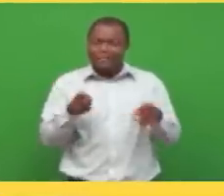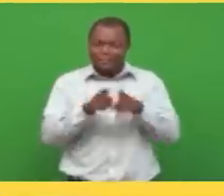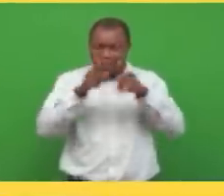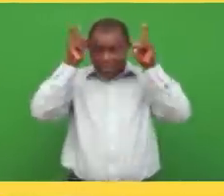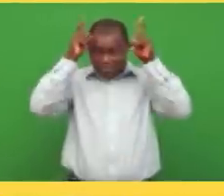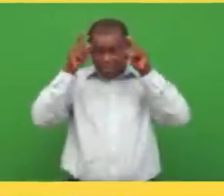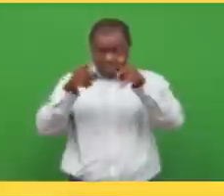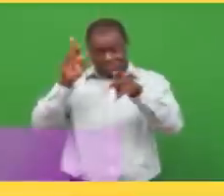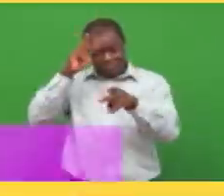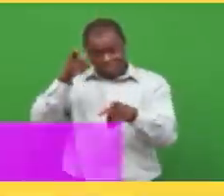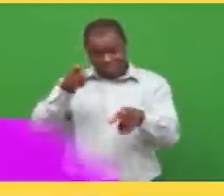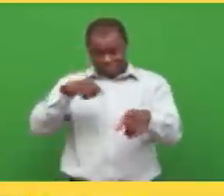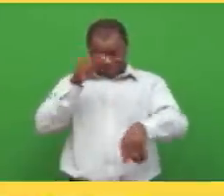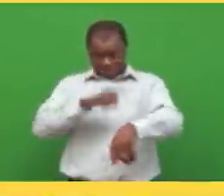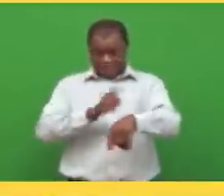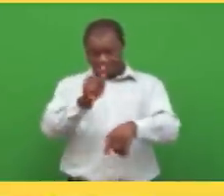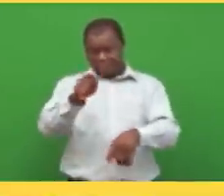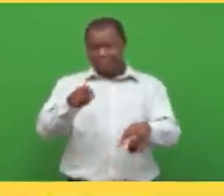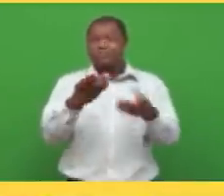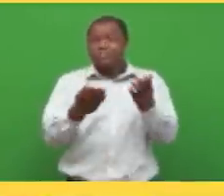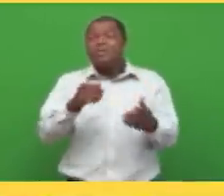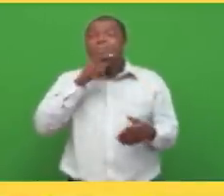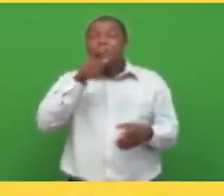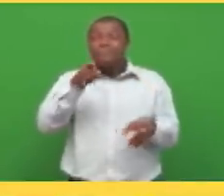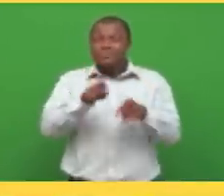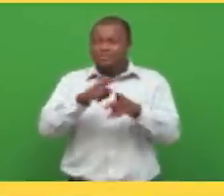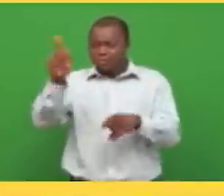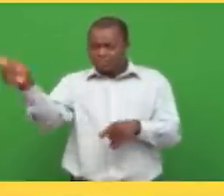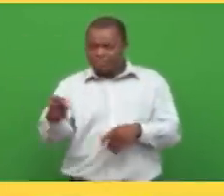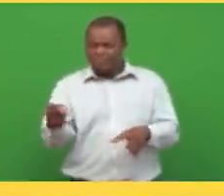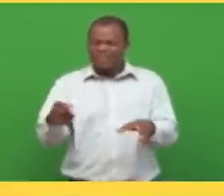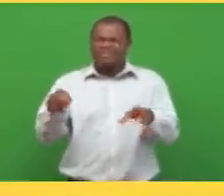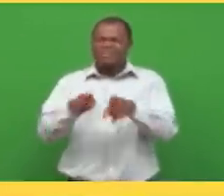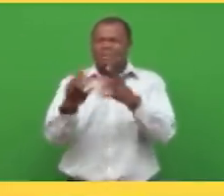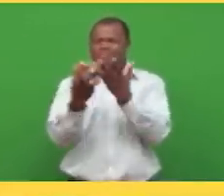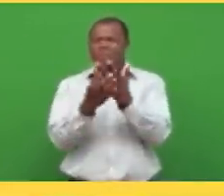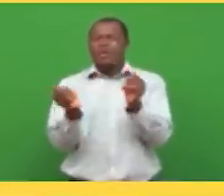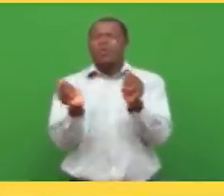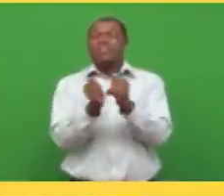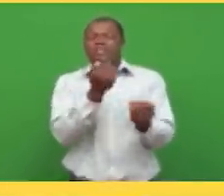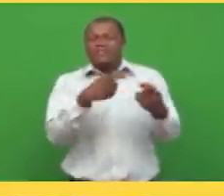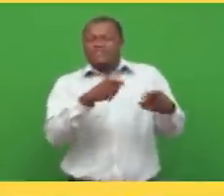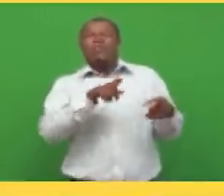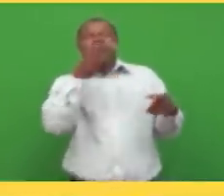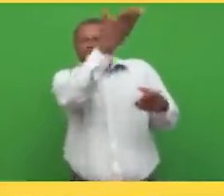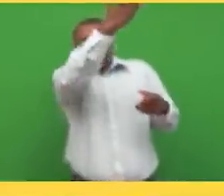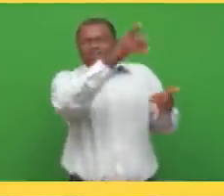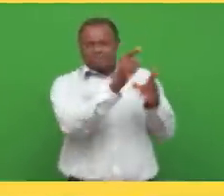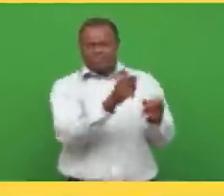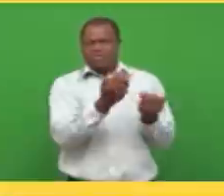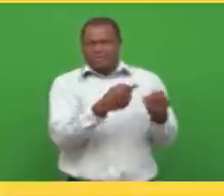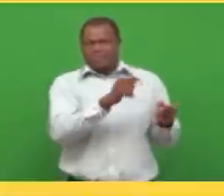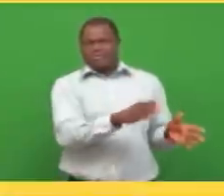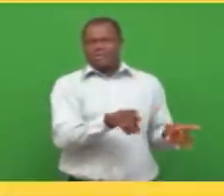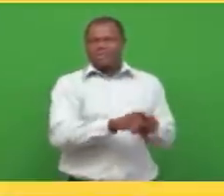Dzimoni riya nenguva idzodzo baba pamwe vakasvikirwa vaine vana vavo. Iva havazogona kuti mari yekuti